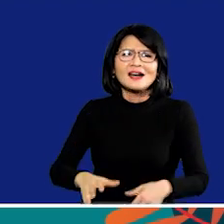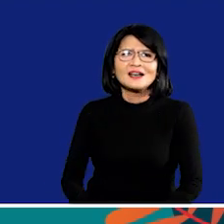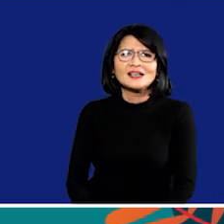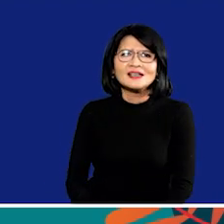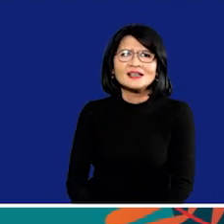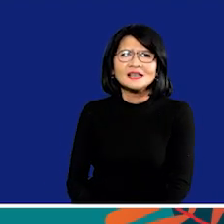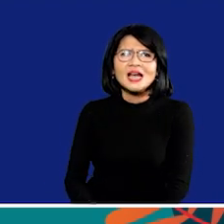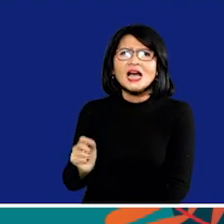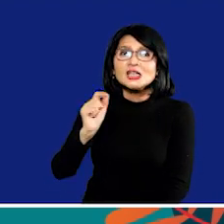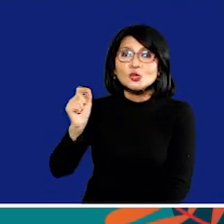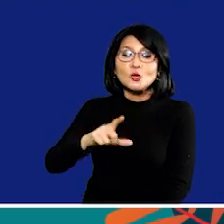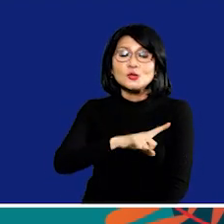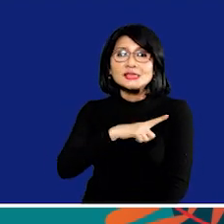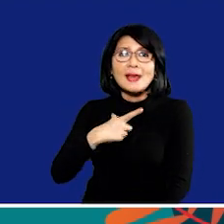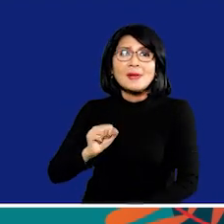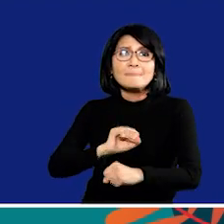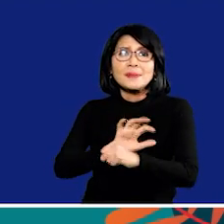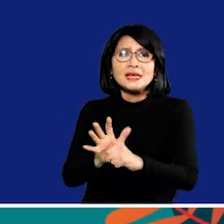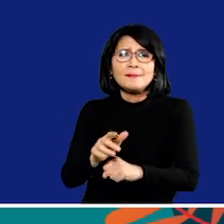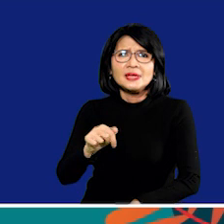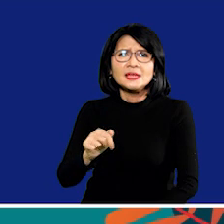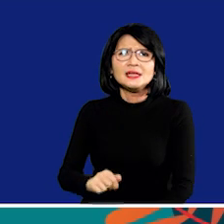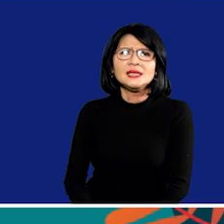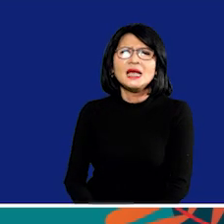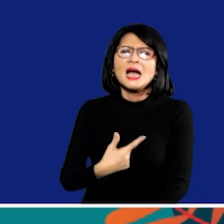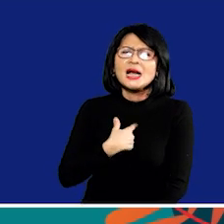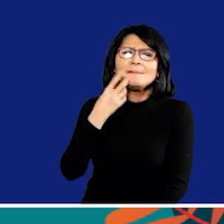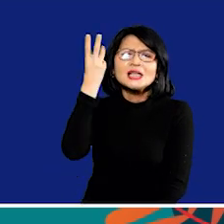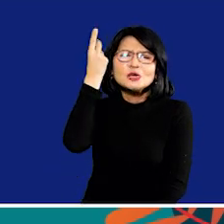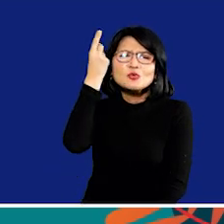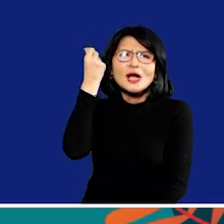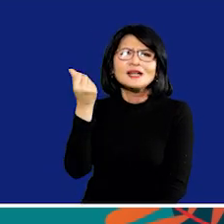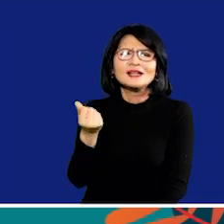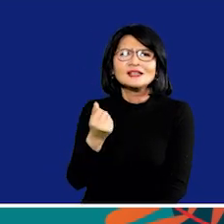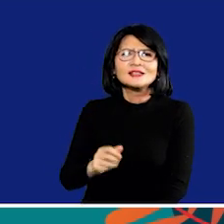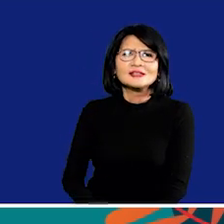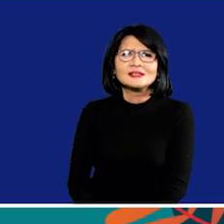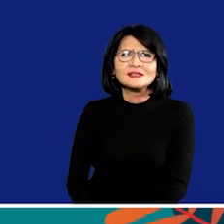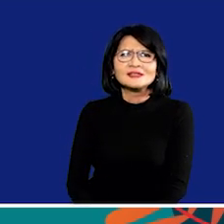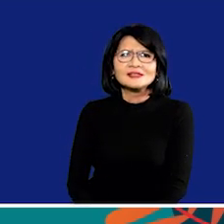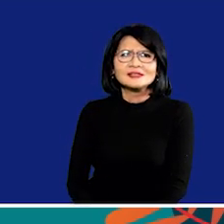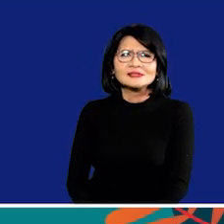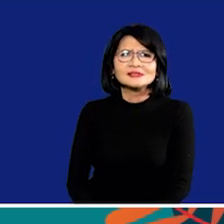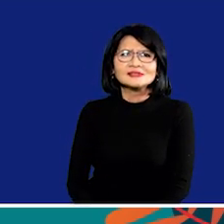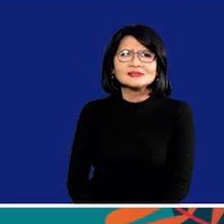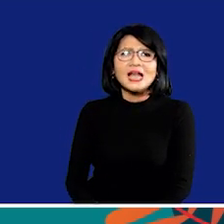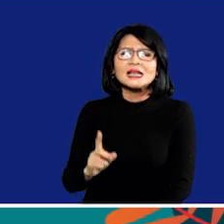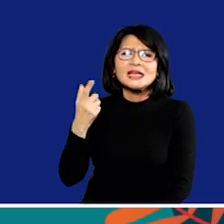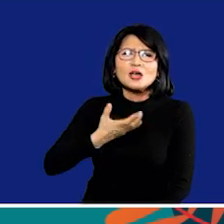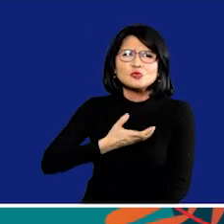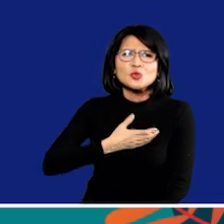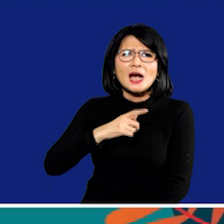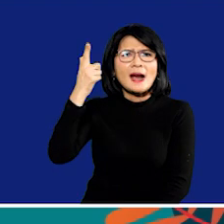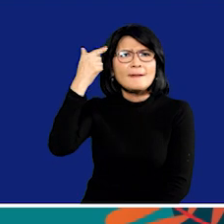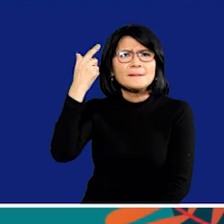menyenangkan. Sesuatu yang selama pandemi ini menjadi kami rindukan. Bisa bersosialisasi juga